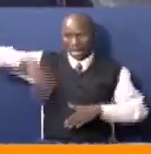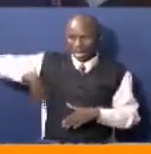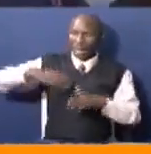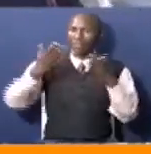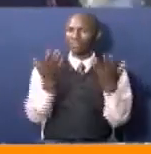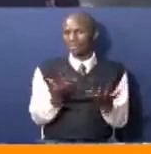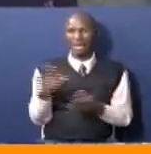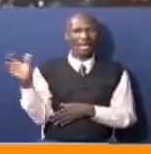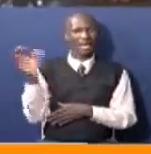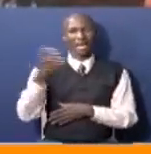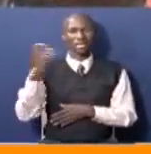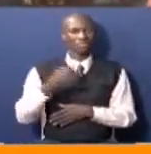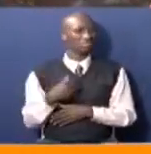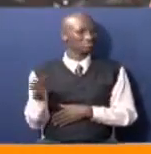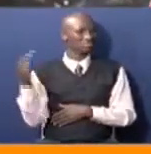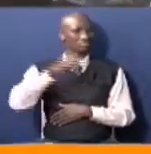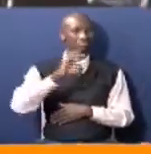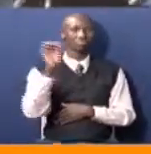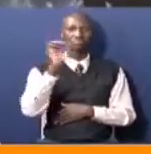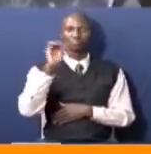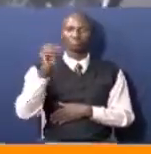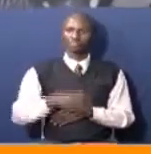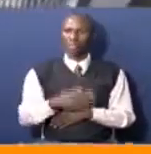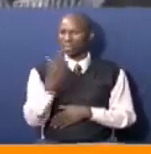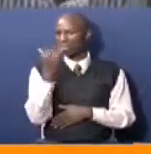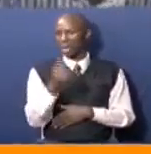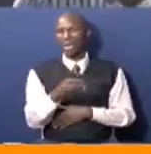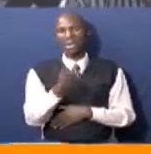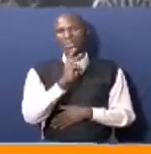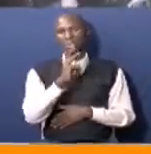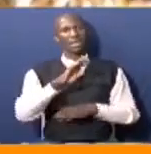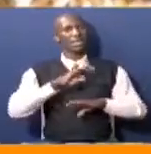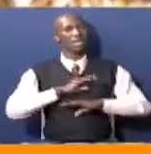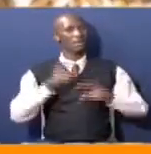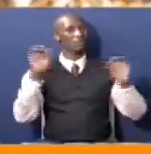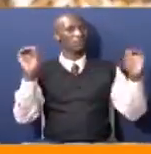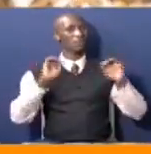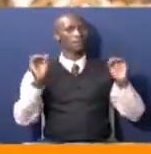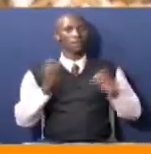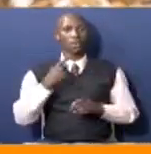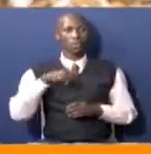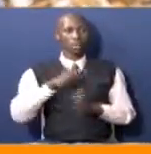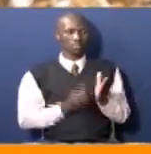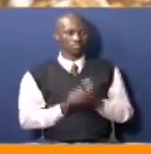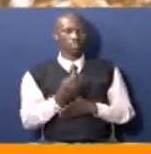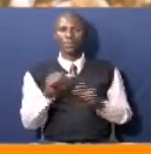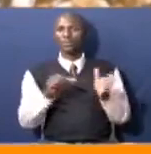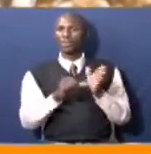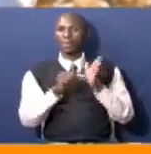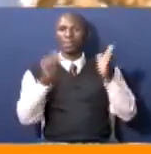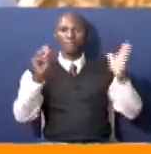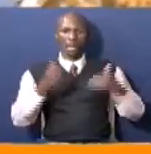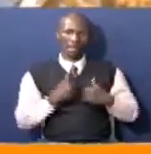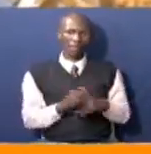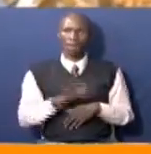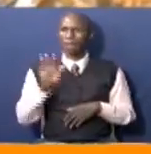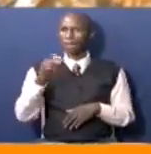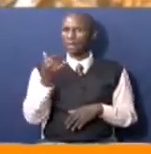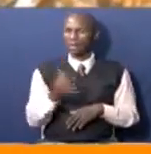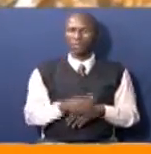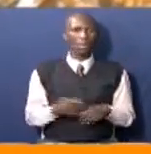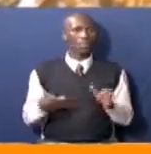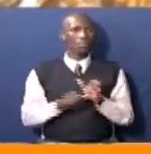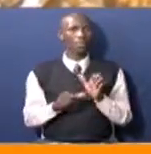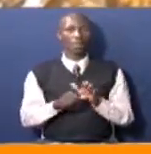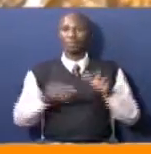Kuthoowa Athoowi ni maekete Kuthoowa miti ii Nundu kuina kiwo cha Kuminyithya. Na hithi ya bandima mitutu na dhina mwingi Muno asa asa tayukwethiwa na